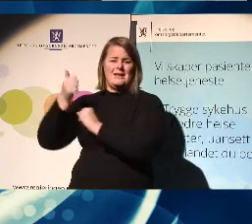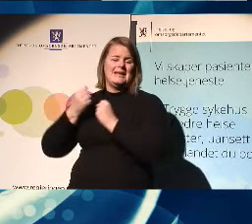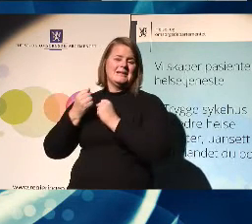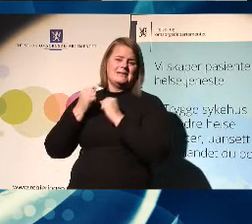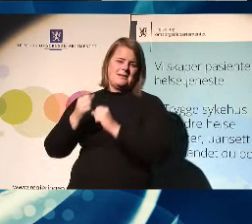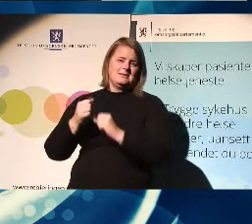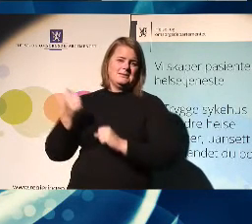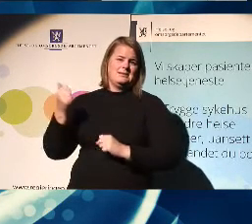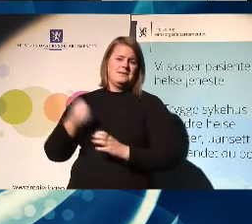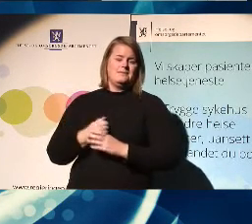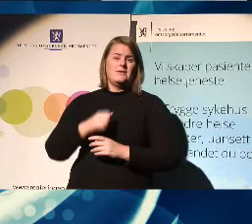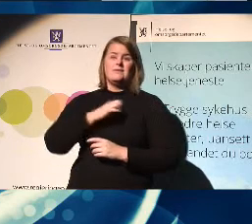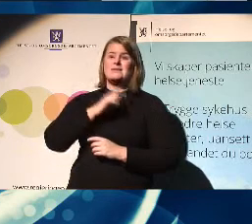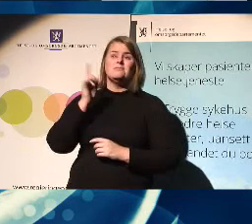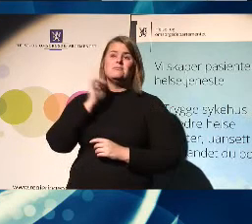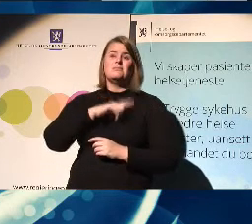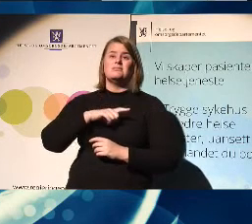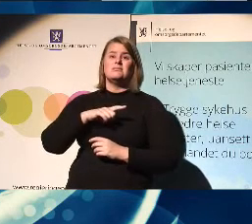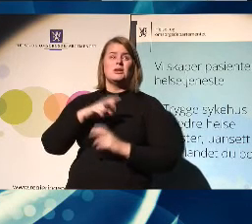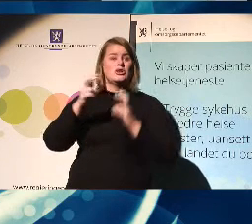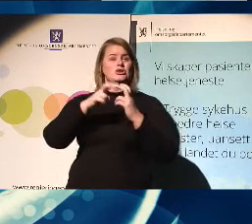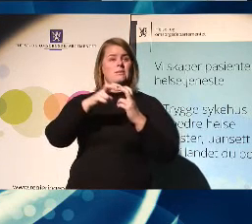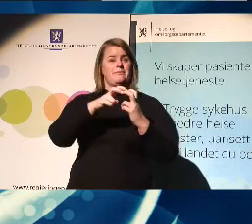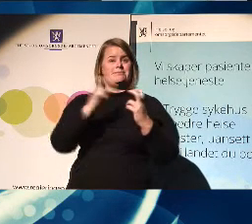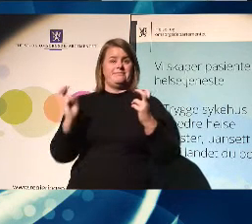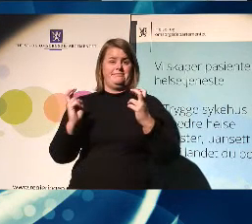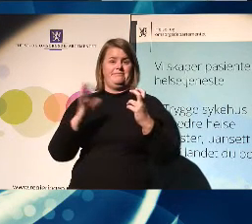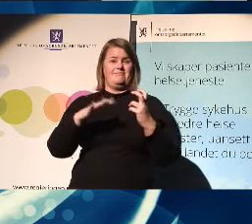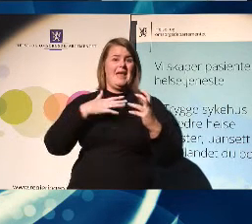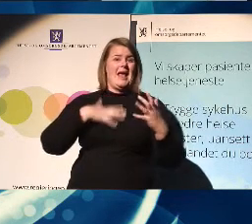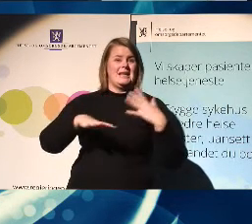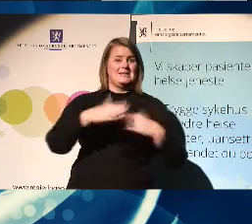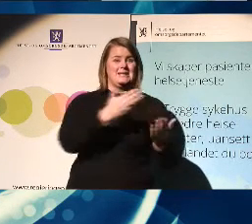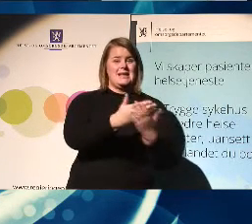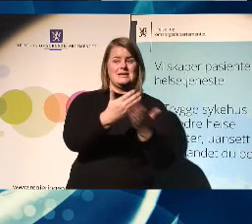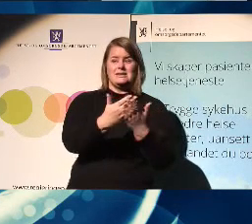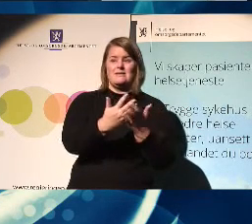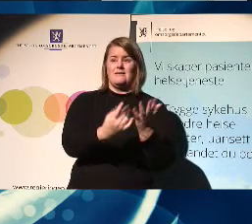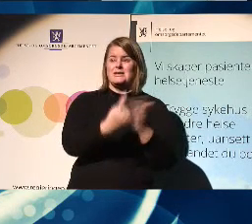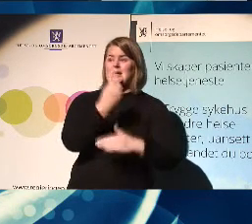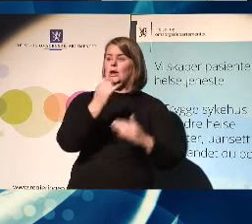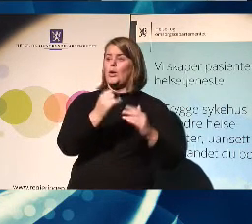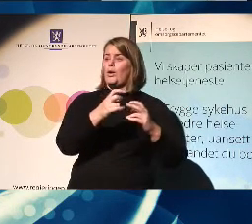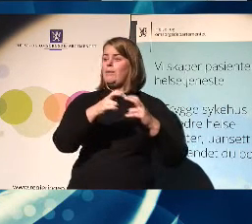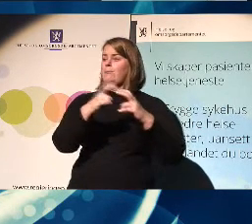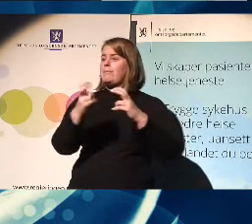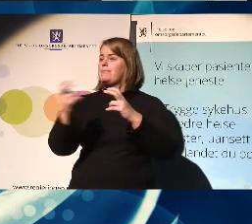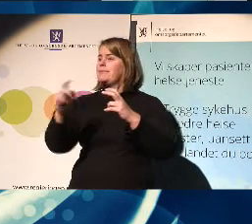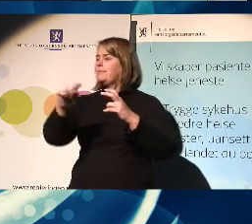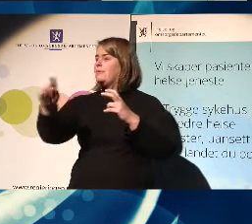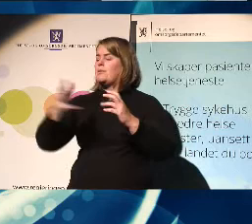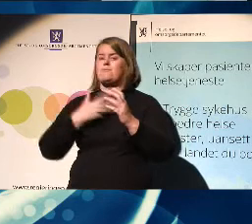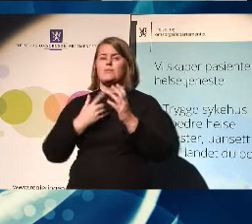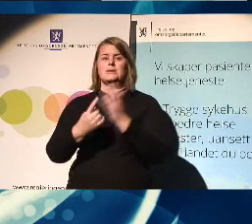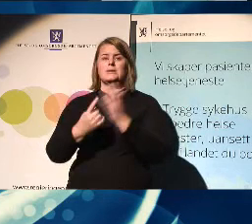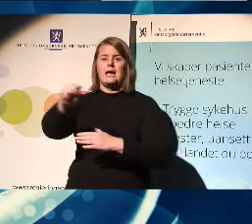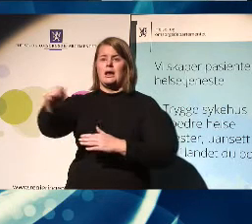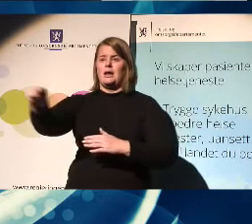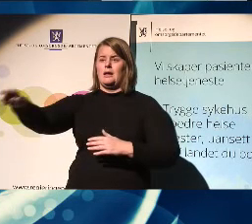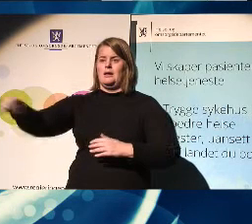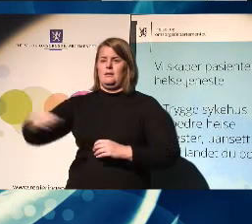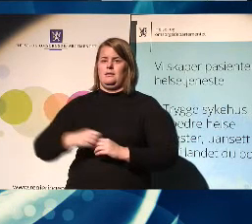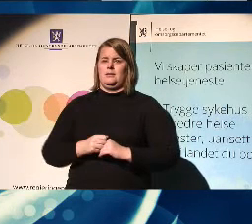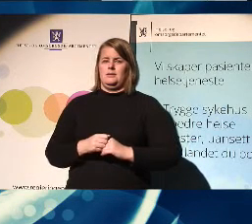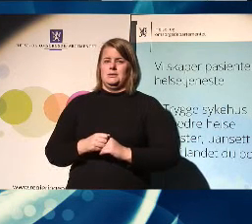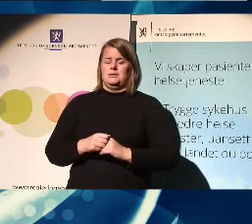Så hvis strømmen blir tatt fra helsetjenesten, så det en serie av ting som vil skje. Jeg har mange ganger sagt at jeg synes ikke vi skal